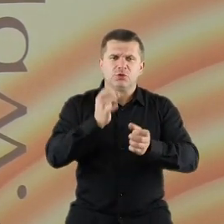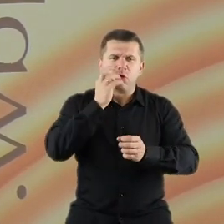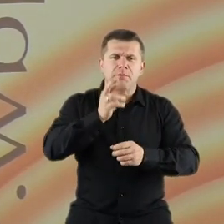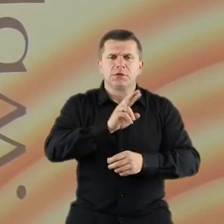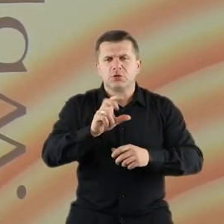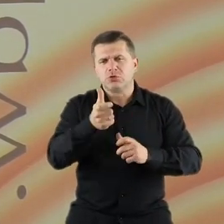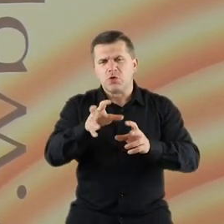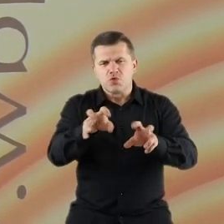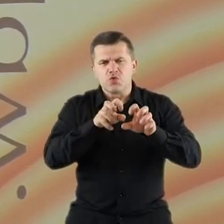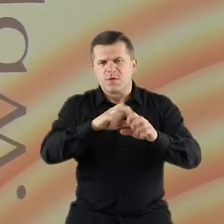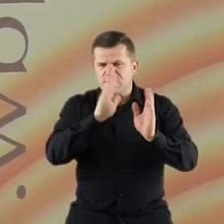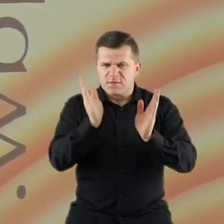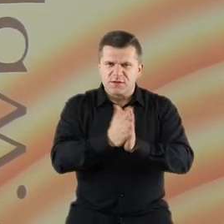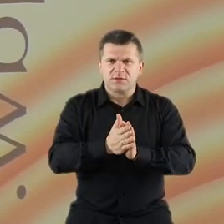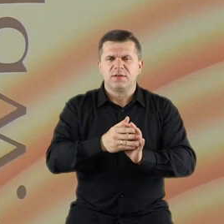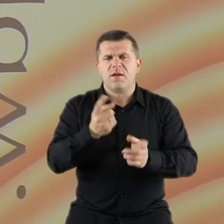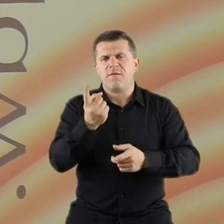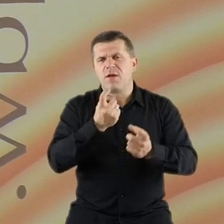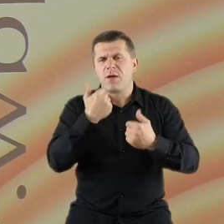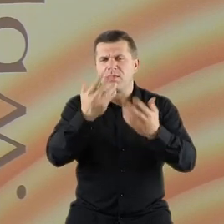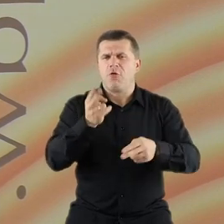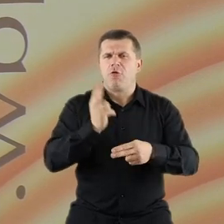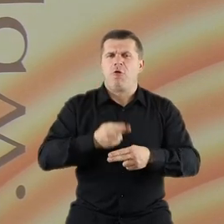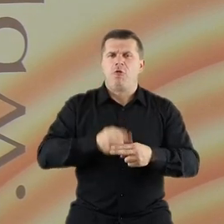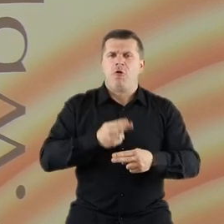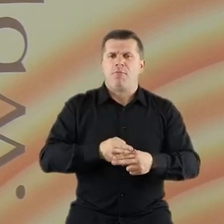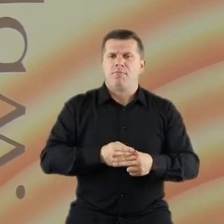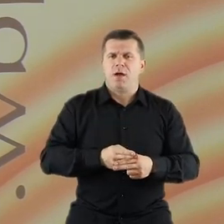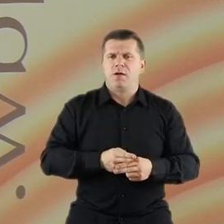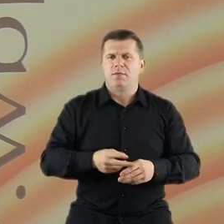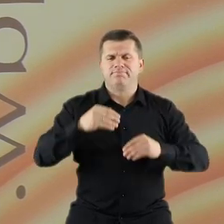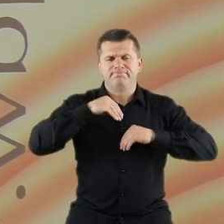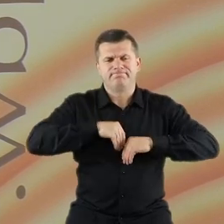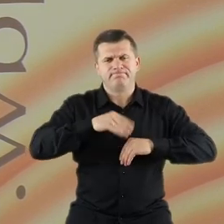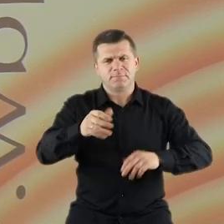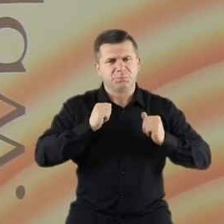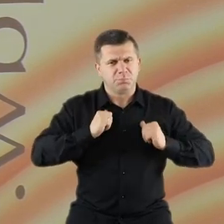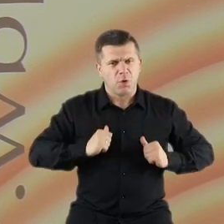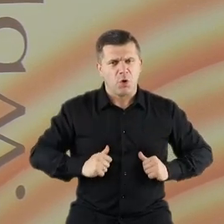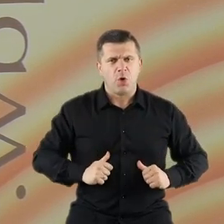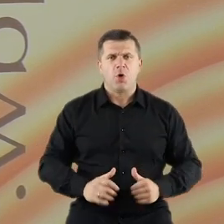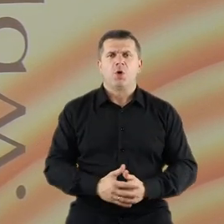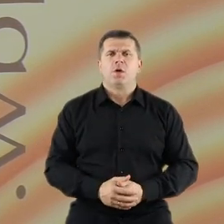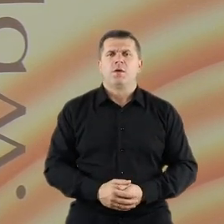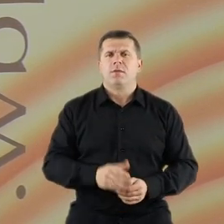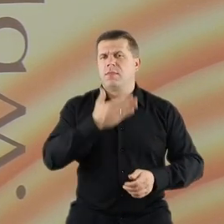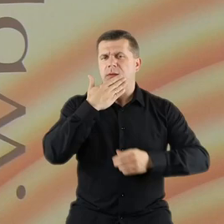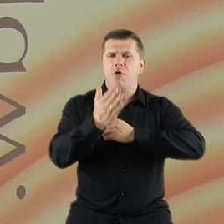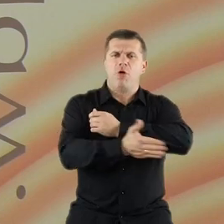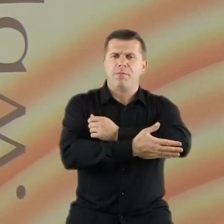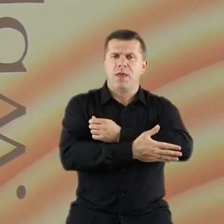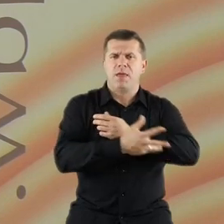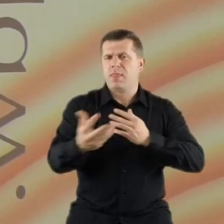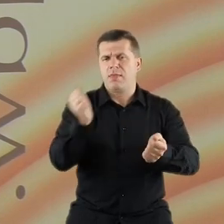z niego wszystkie dobre soki wywołując przy tym przeróżne dolegliwości choroba siedzi w chorym spokojnie gdy ten jej się nie